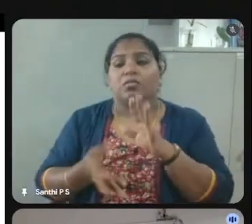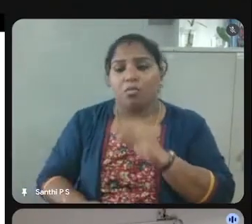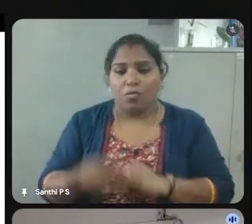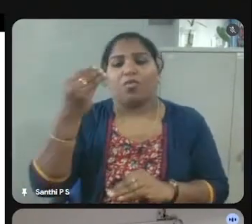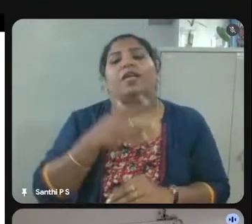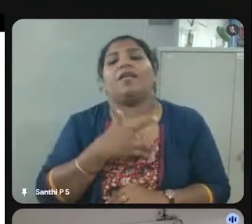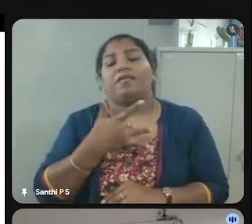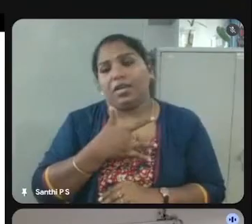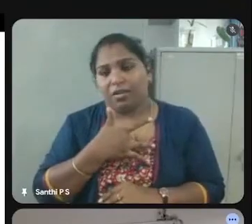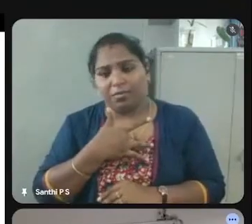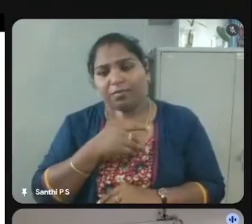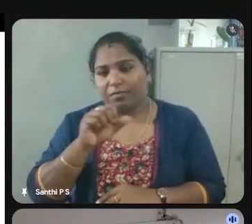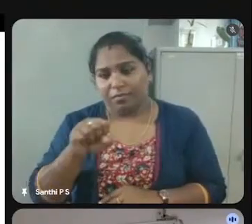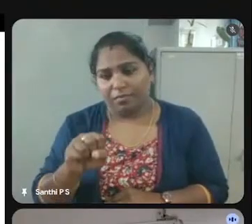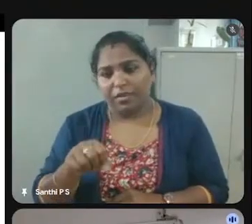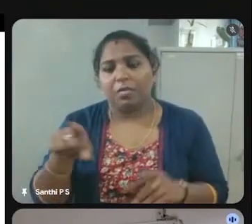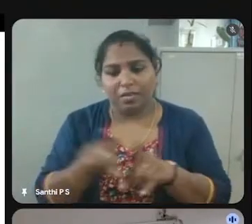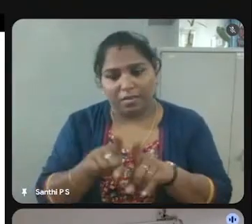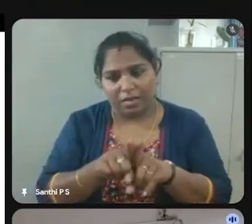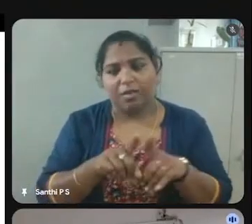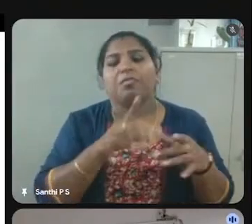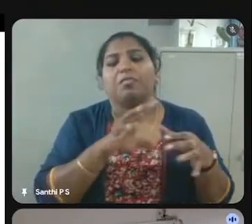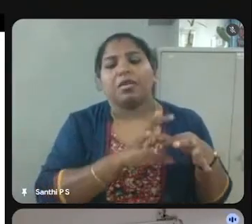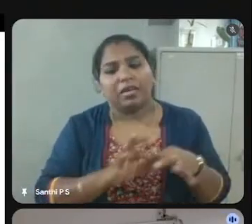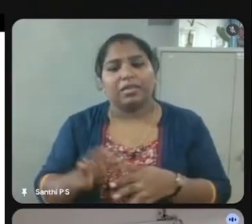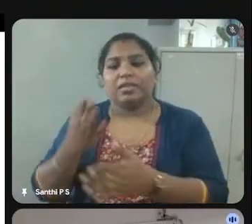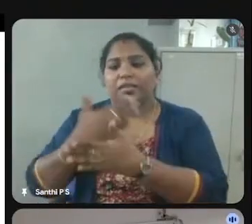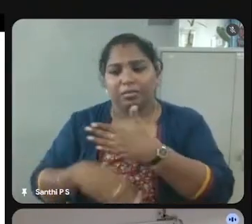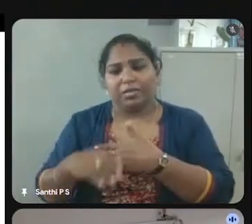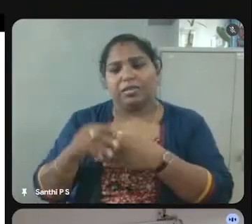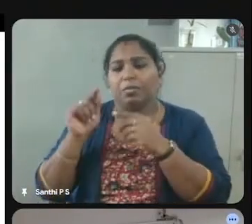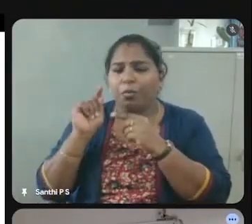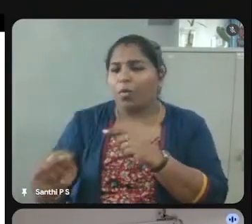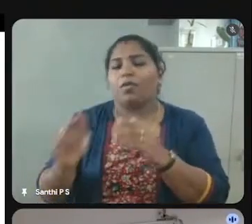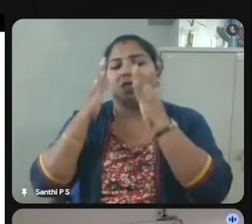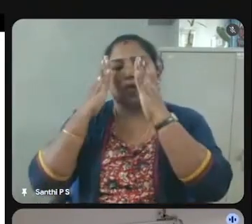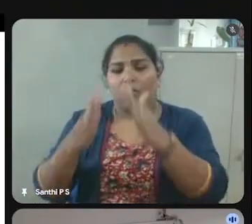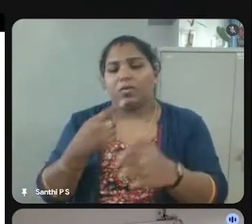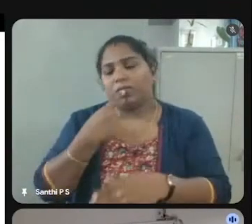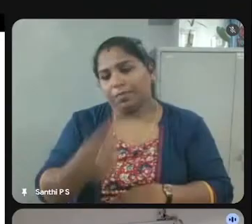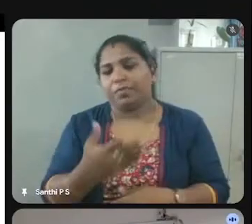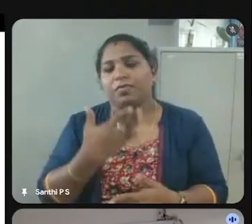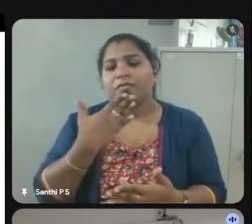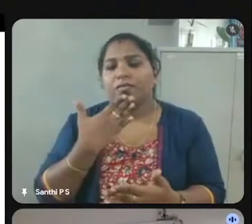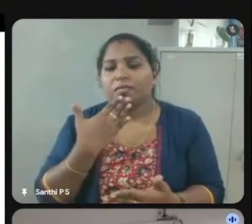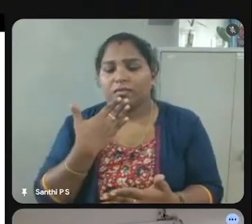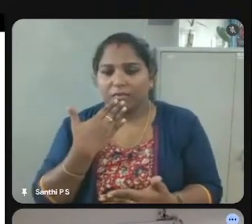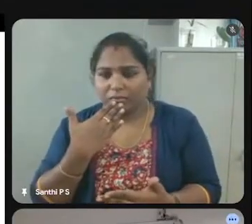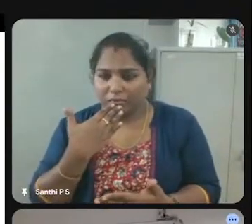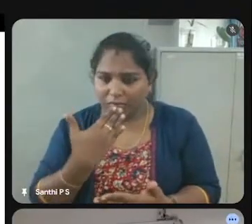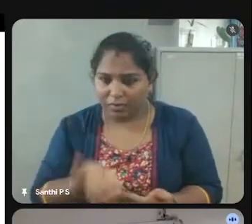അപ്പൊ അതുകൊണ്ടാണ് ആ ഒരു കാര്യം ഭിന്നശേഷിക്കാർക്ക് വേണ്ടി മാത്രം എടുത്തു പറയാനുള്ള കാര്യം. അപ്പോ ഇത്രയും കാര്യങ്ങളാണ്